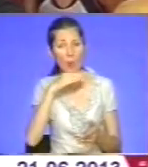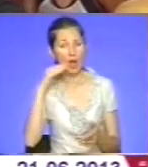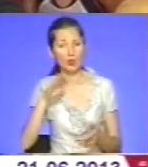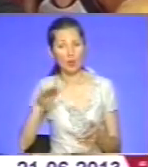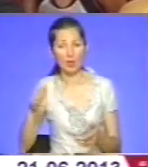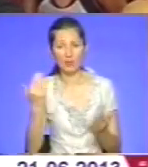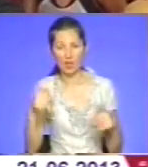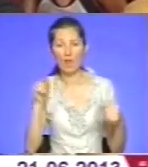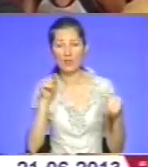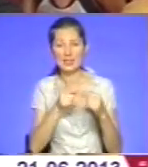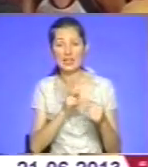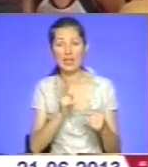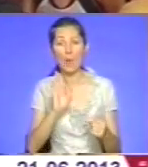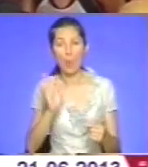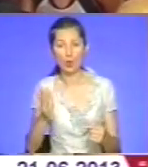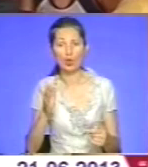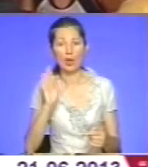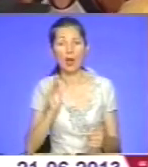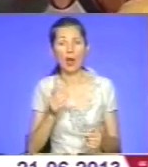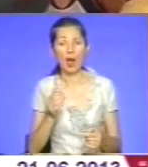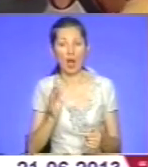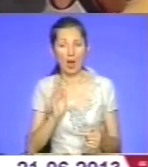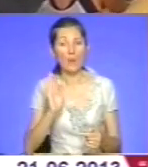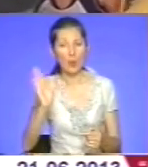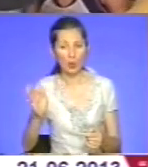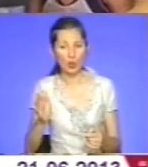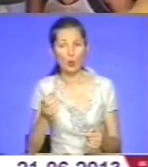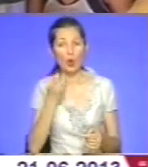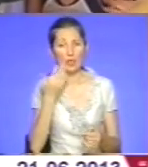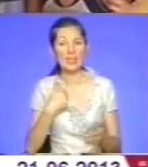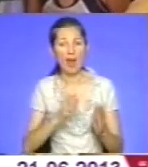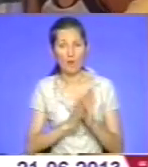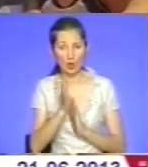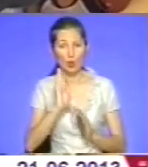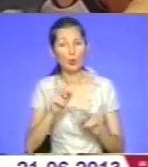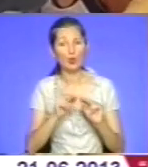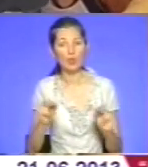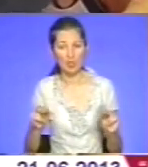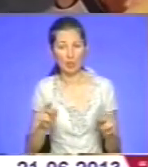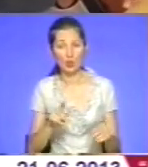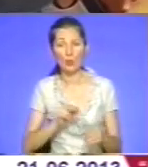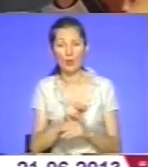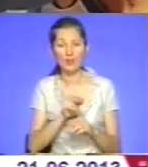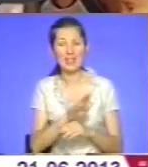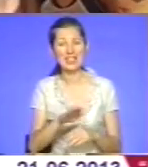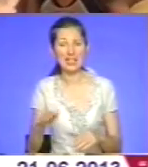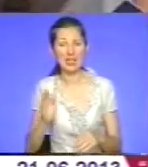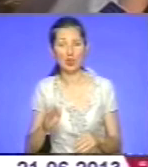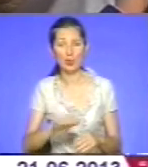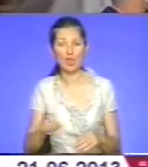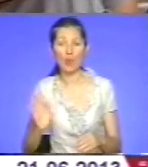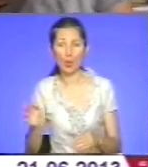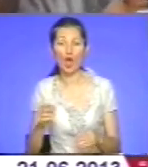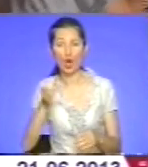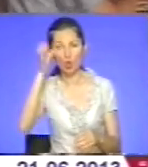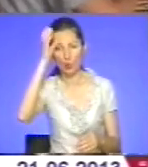Коли я виросту, я хочу стати вчителем, щоб навчати дітей, щоб вони були розумними. Я